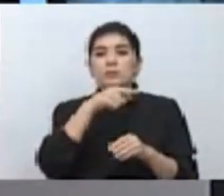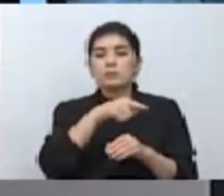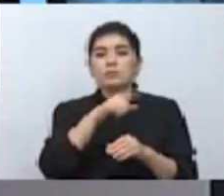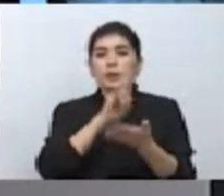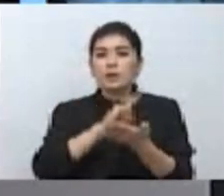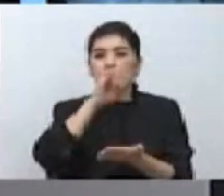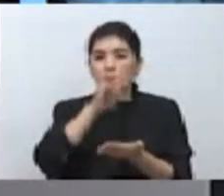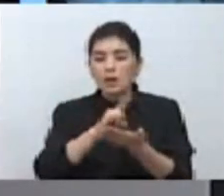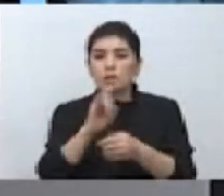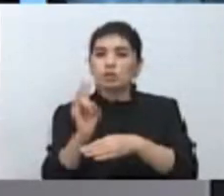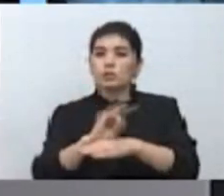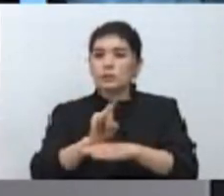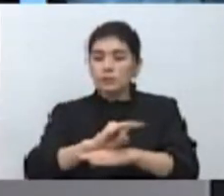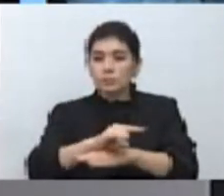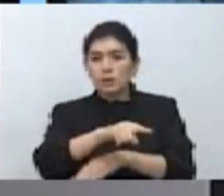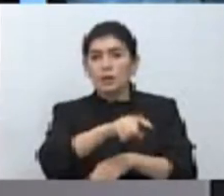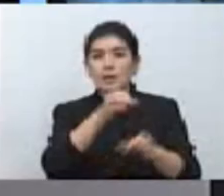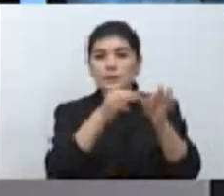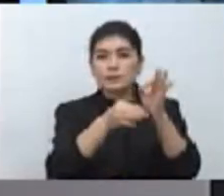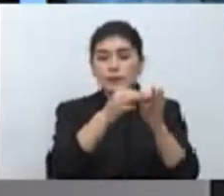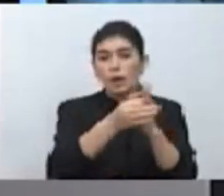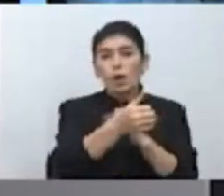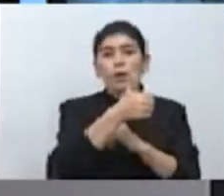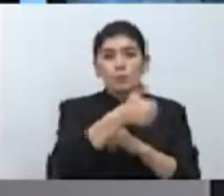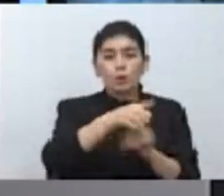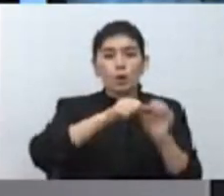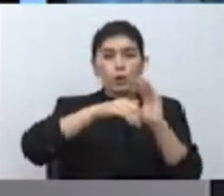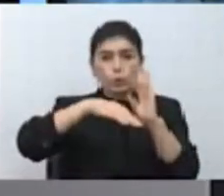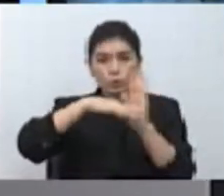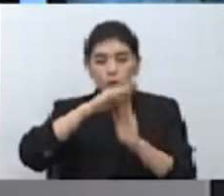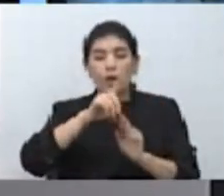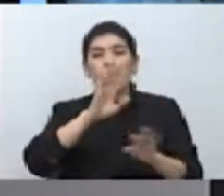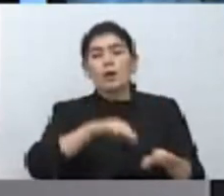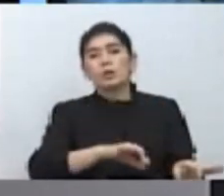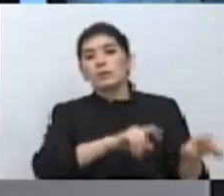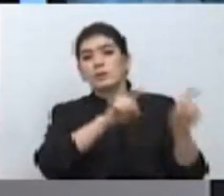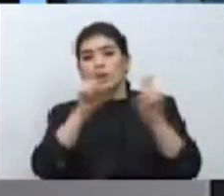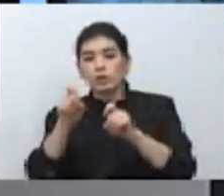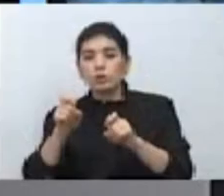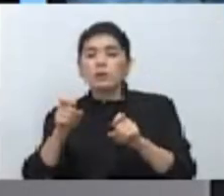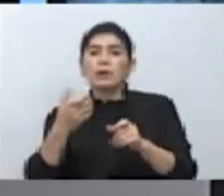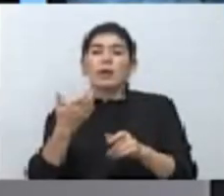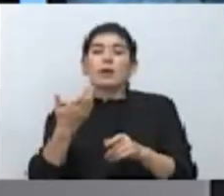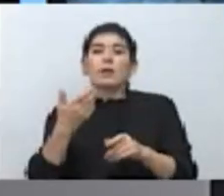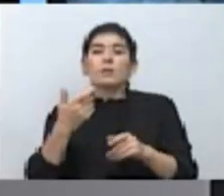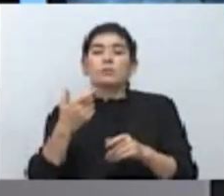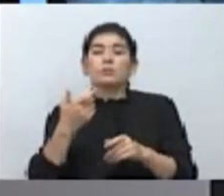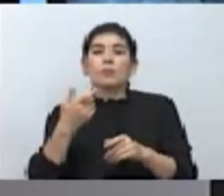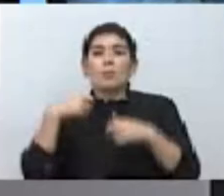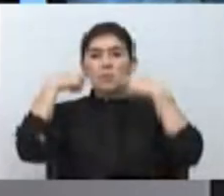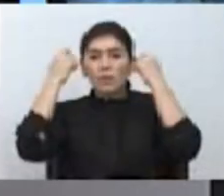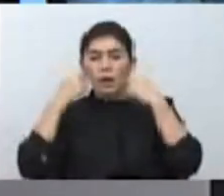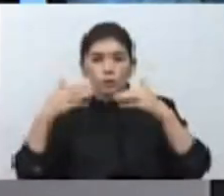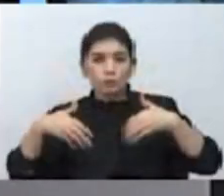ko'riladi. Tekshirilganda ijobiy natija berilsagina, keyin o'sha odamsimon maymunlar, ya'ni shimpanzeda, keyinchalik